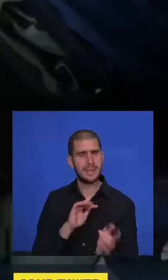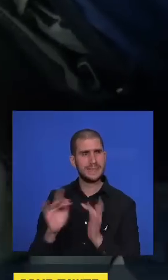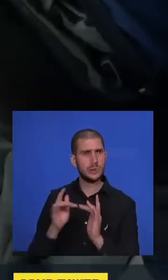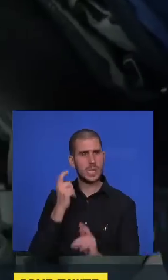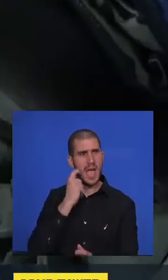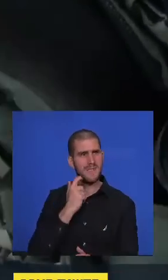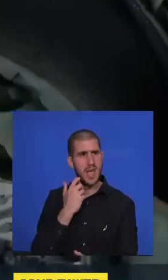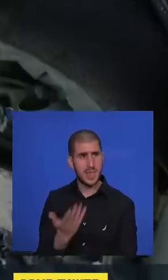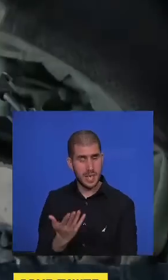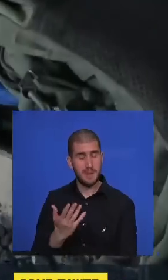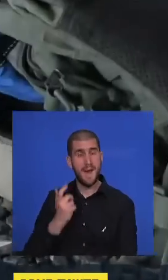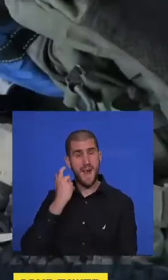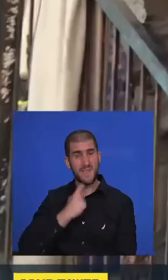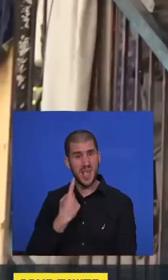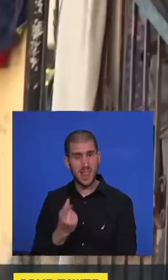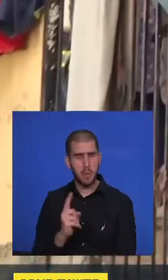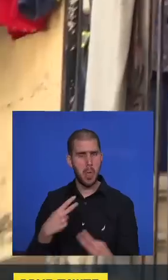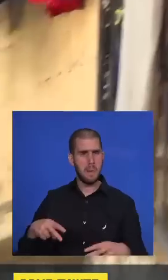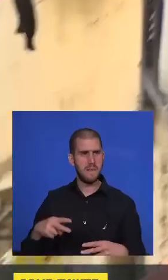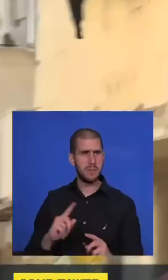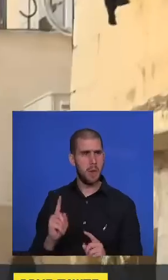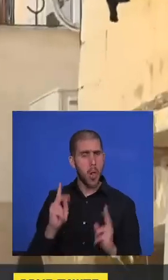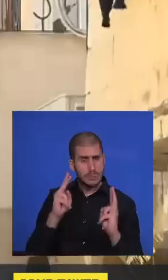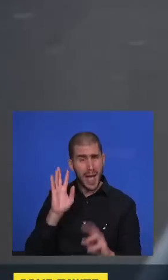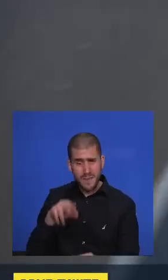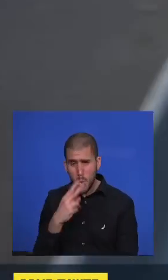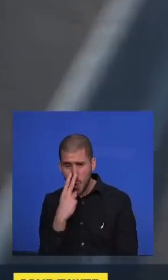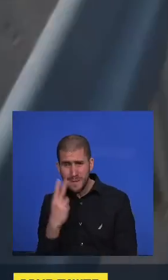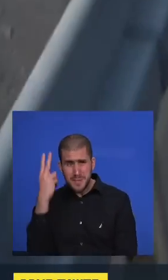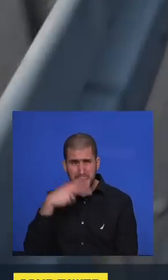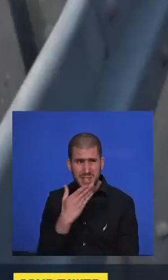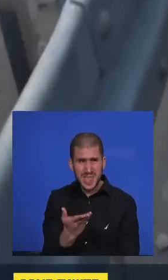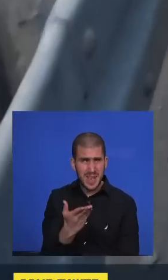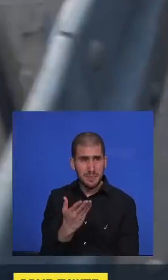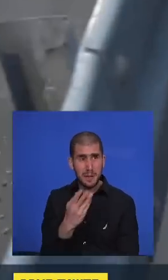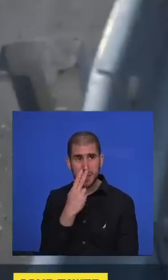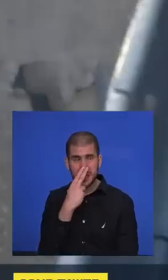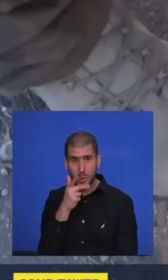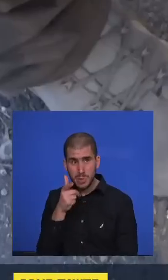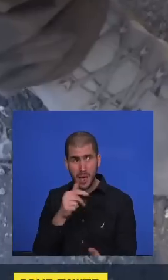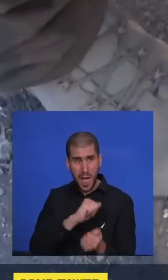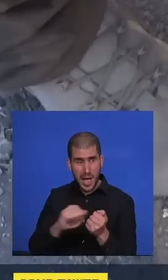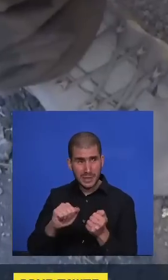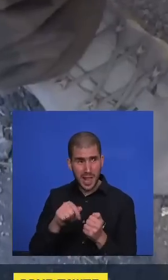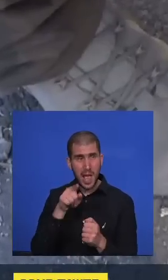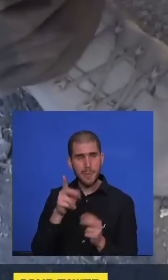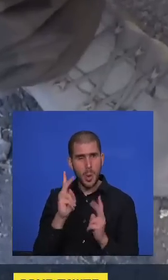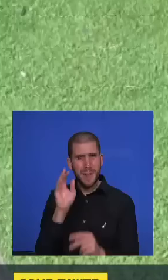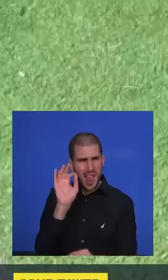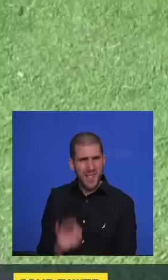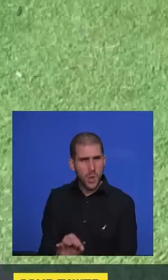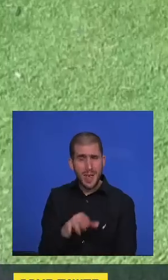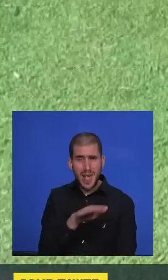עבריינים, עבריינים שלא נרתעים ולא עוצרים גם כשהם מבינים שבניסיונם לחסל אלו את אלו הם עלולים לפגוע